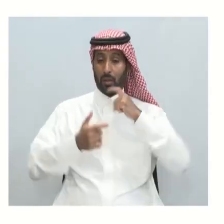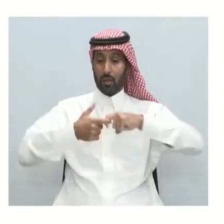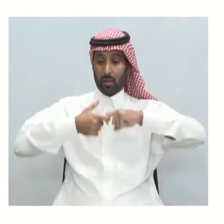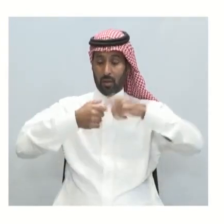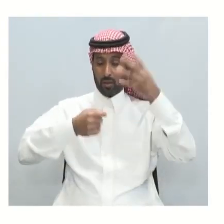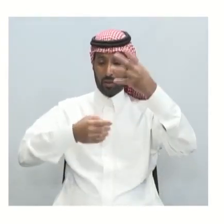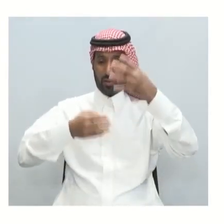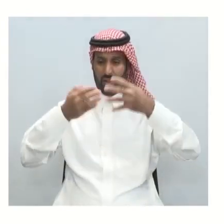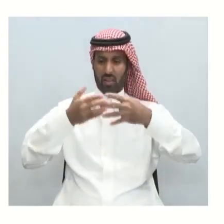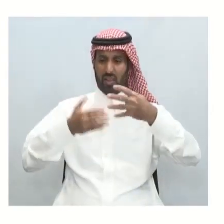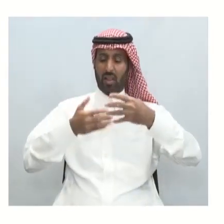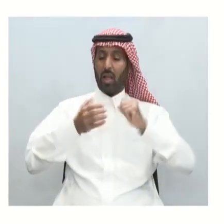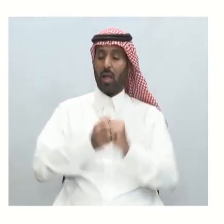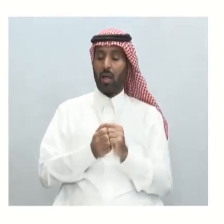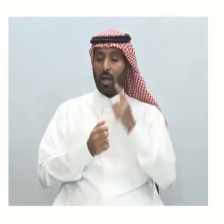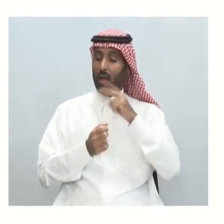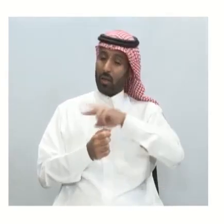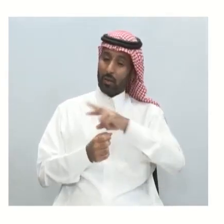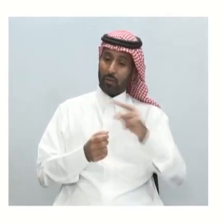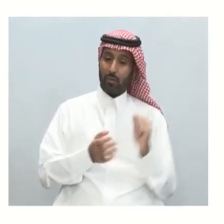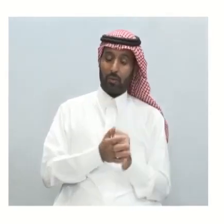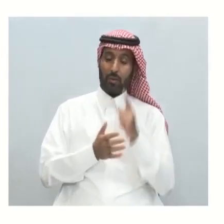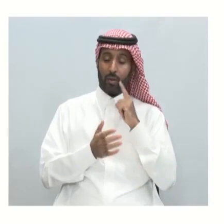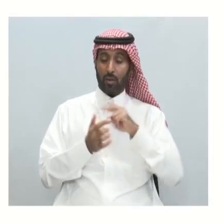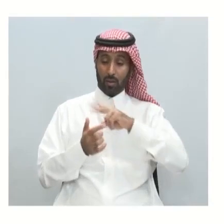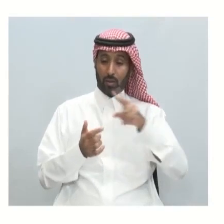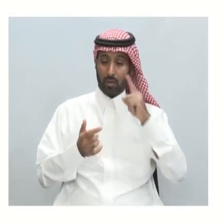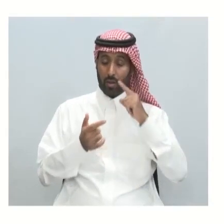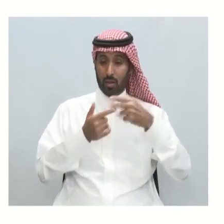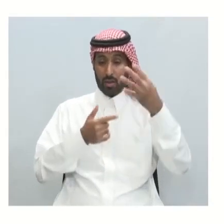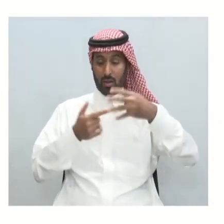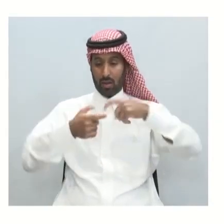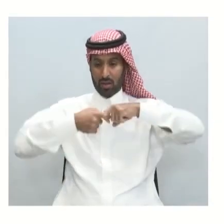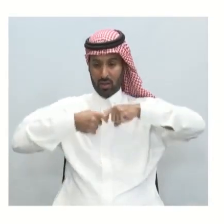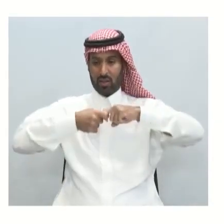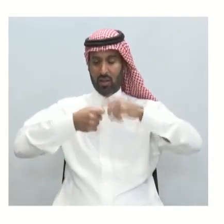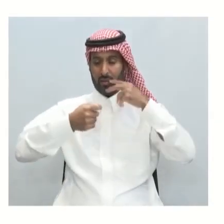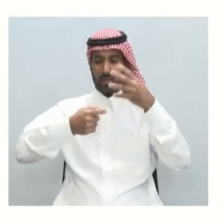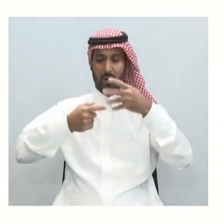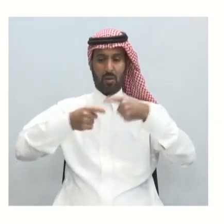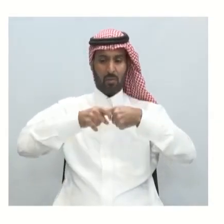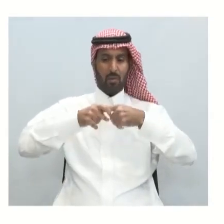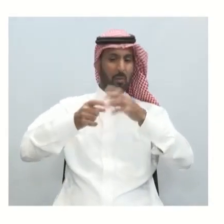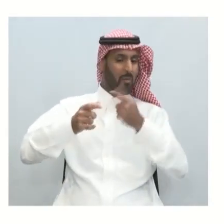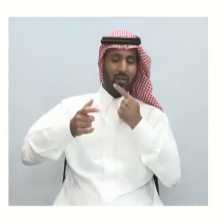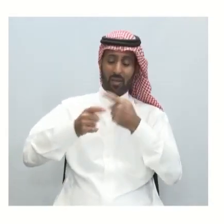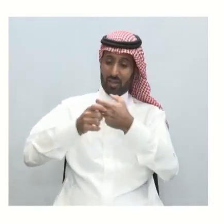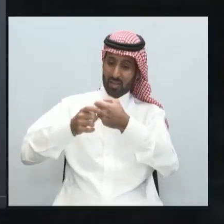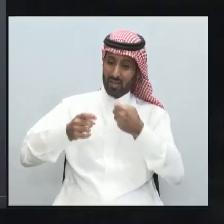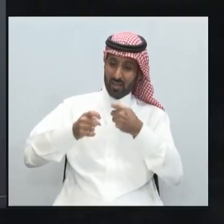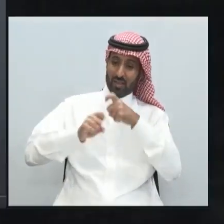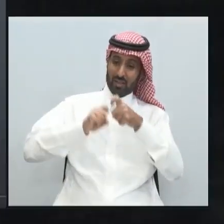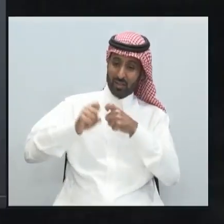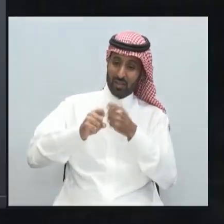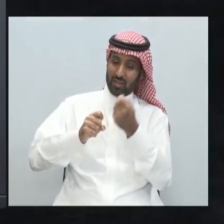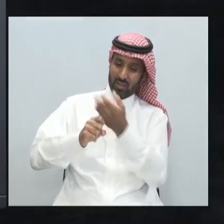التساهميه القطبيه تتكون الروابط التساهميه القطبيه نتيجه عدم جذب الذرات الالكترونات